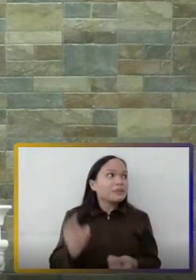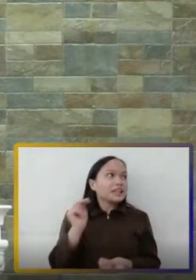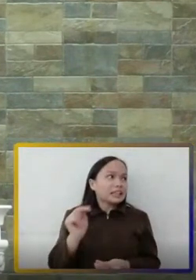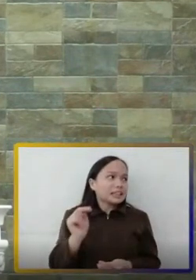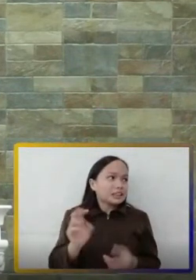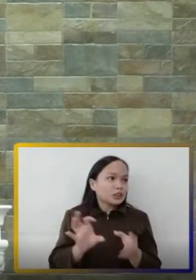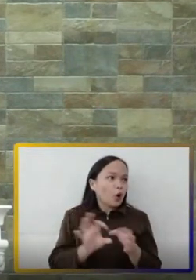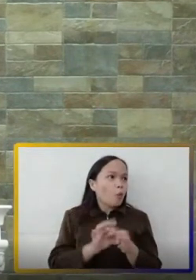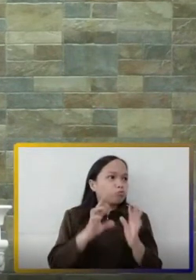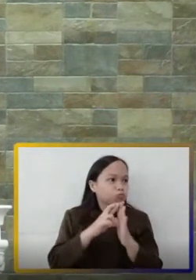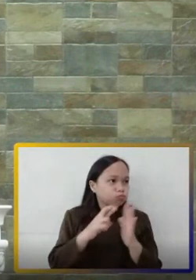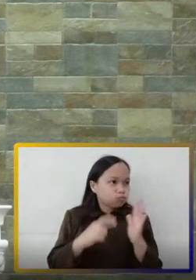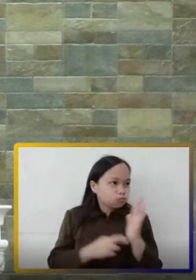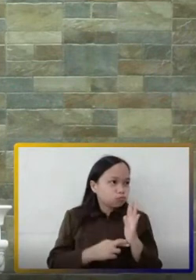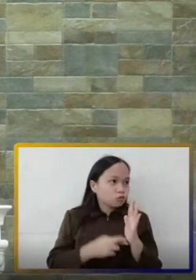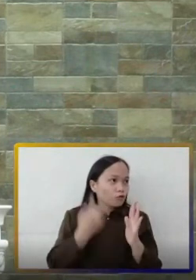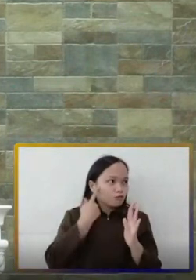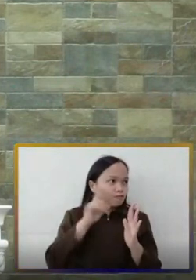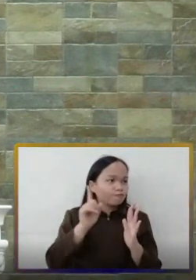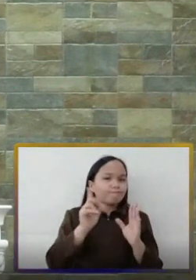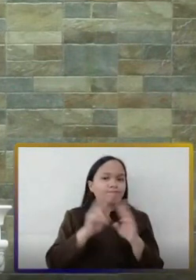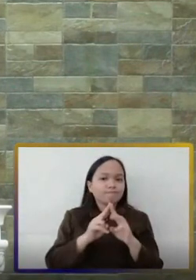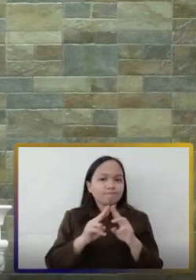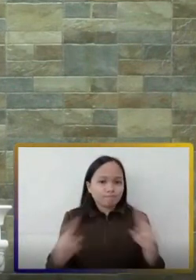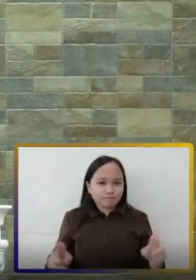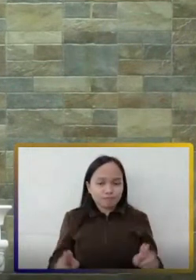rules in our homes.